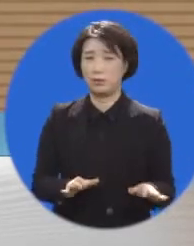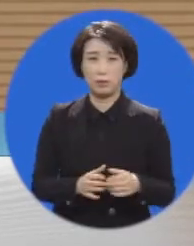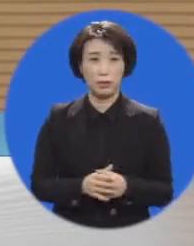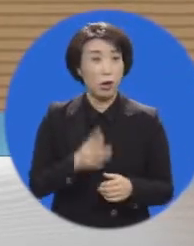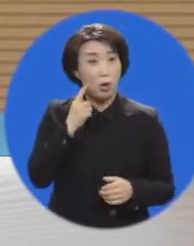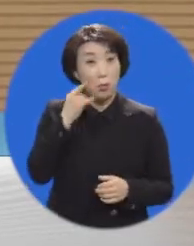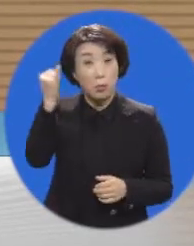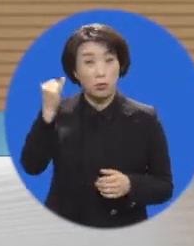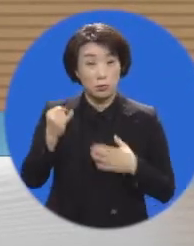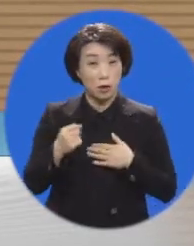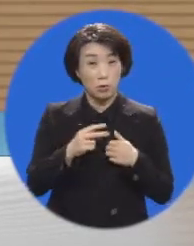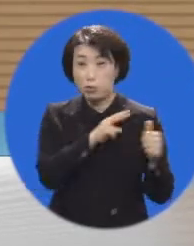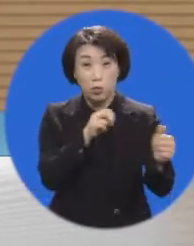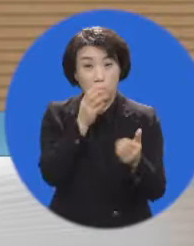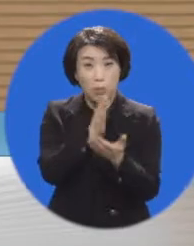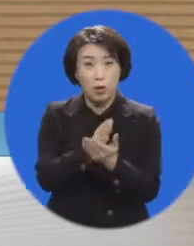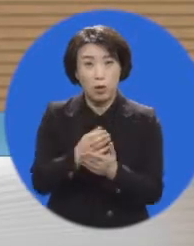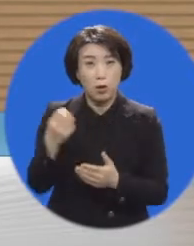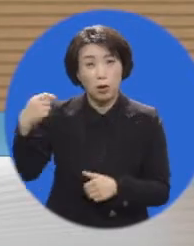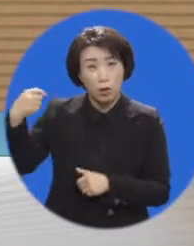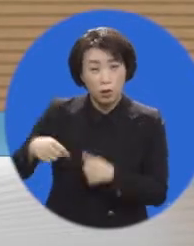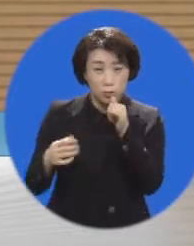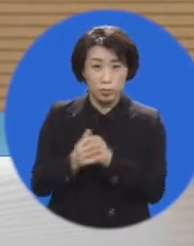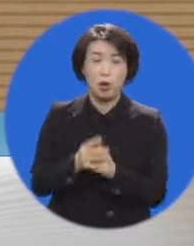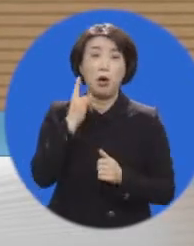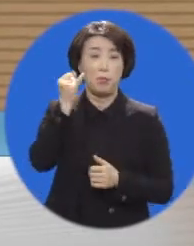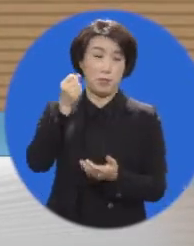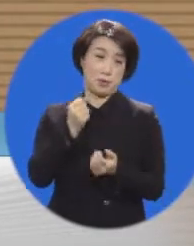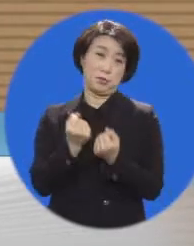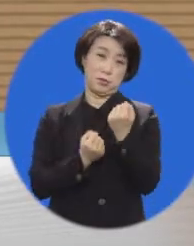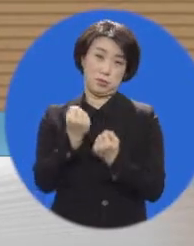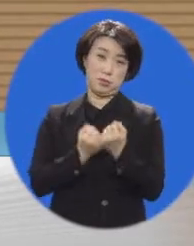분이래. 응? 어머니 설명하세요.